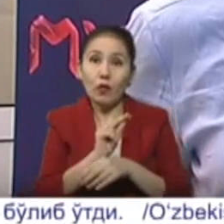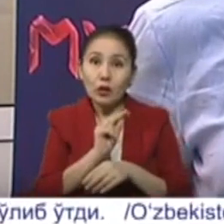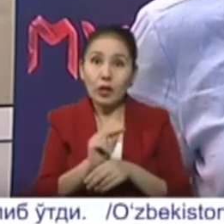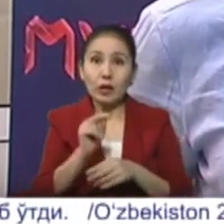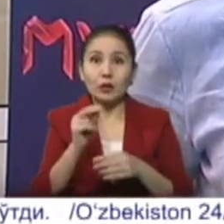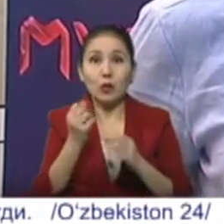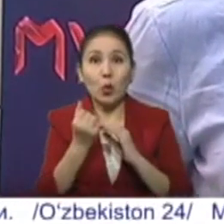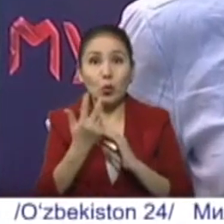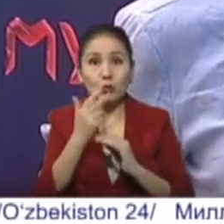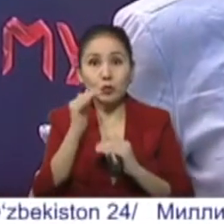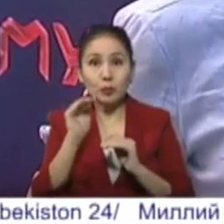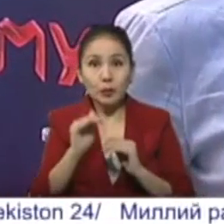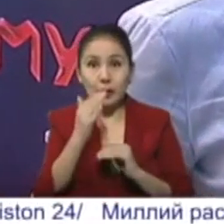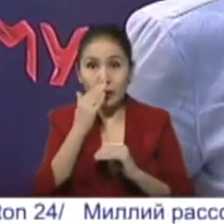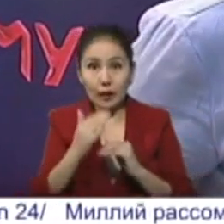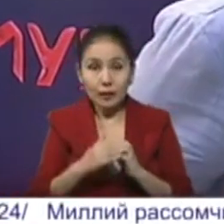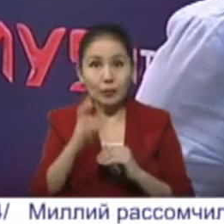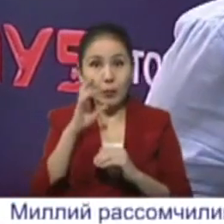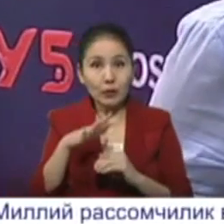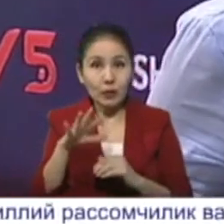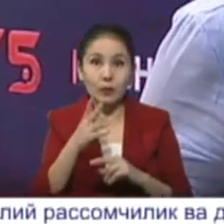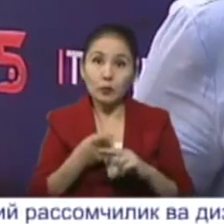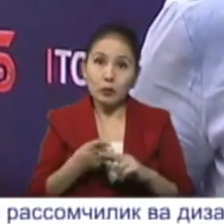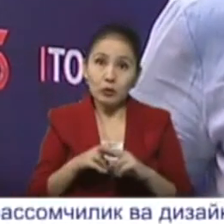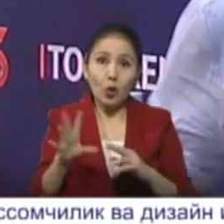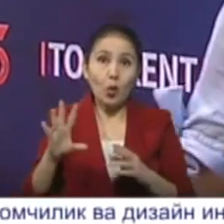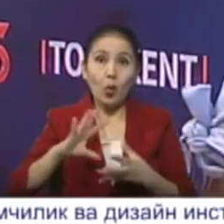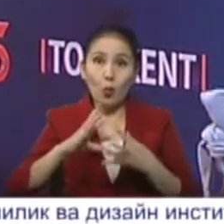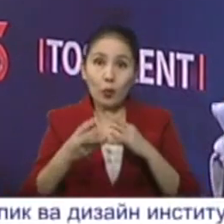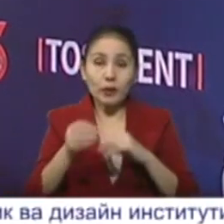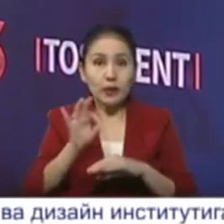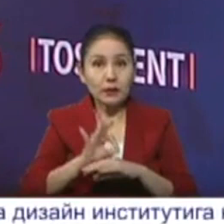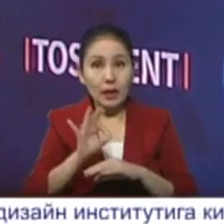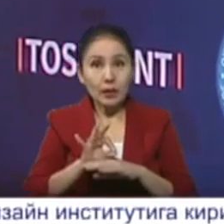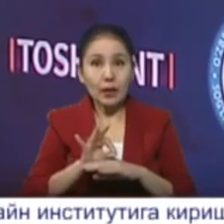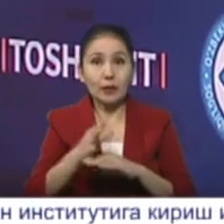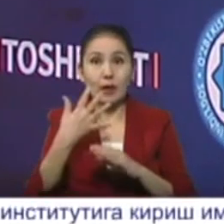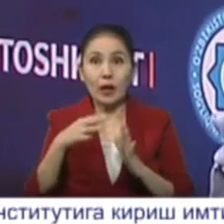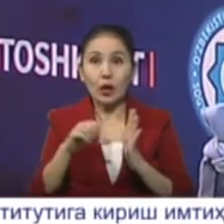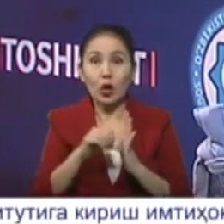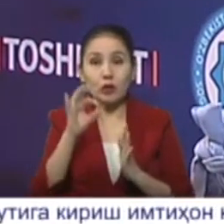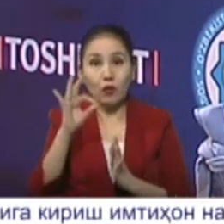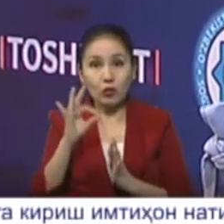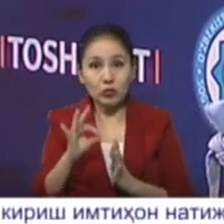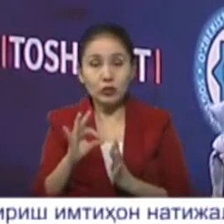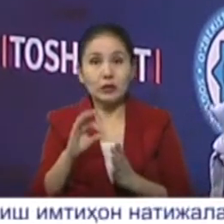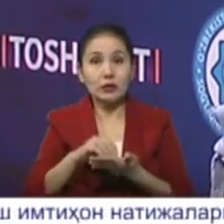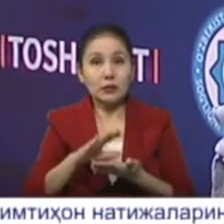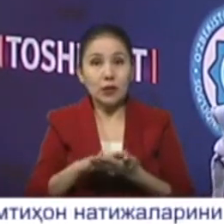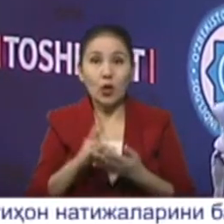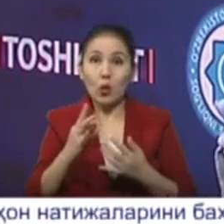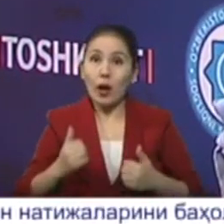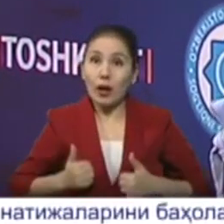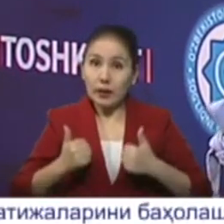soni bugun 13 mingga yaqinlashdi mamlakatda. Bu esa o'sha umumiy kasallanganlar sonining 56%ini tashkil etadi, lekin